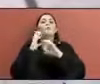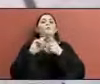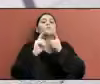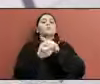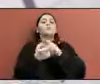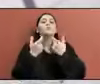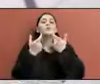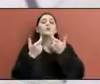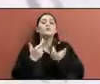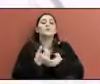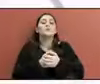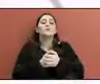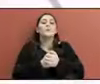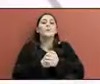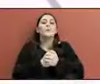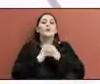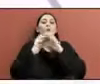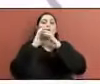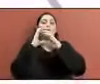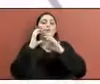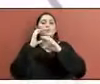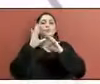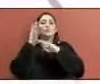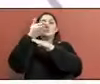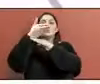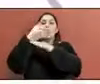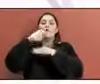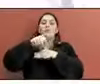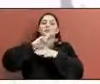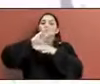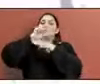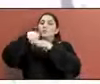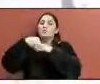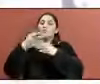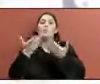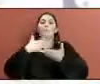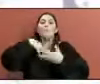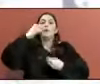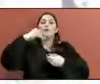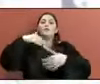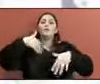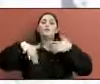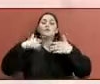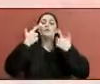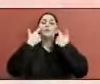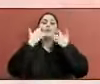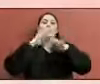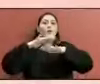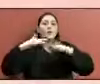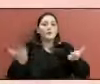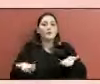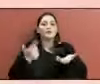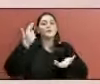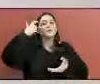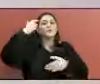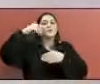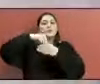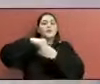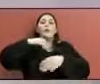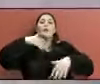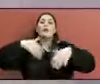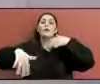getirdik. Toplu taşıma durağında iniyoruz. Bedensel engellimiz, görme engellimiz, zihinsel